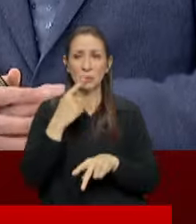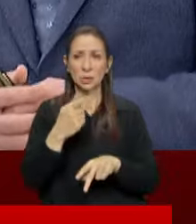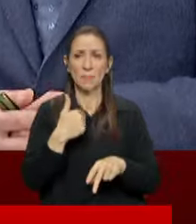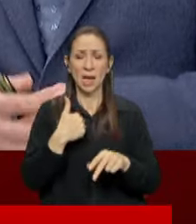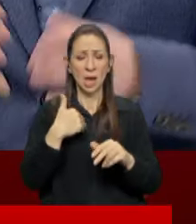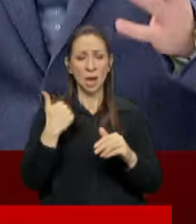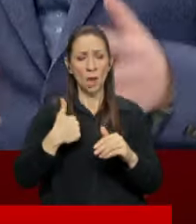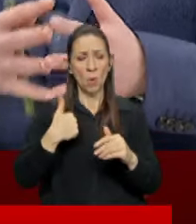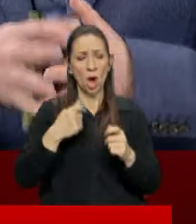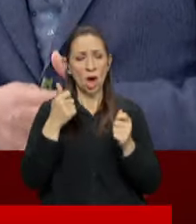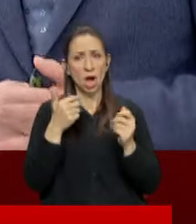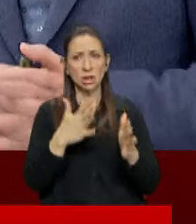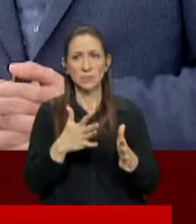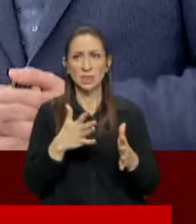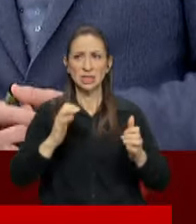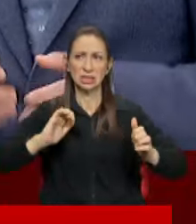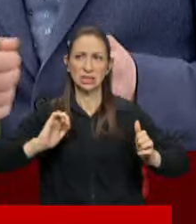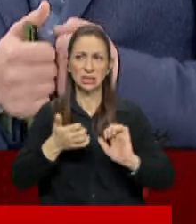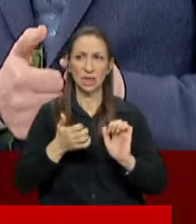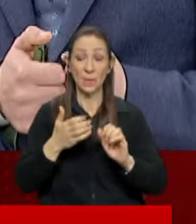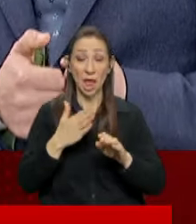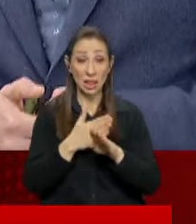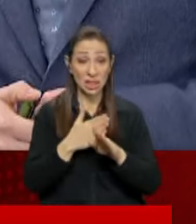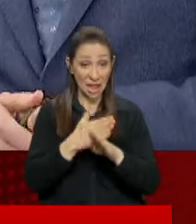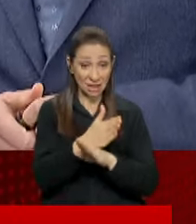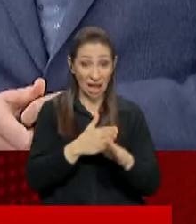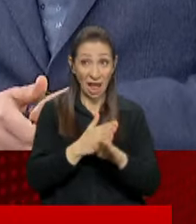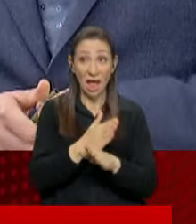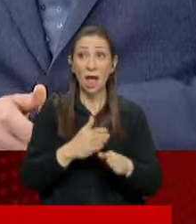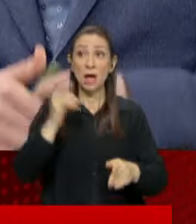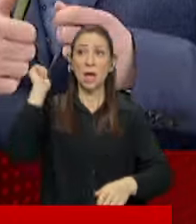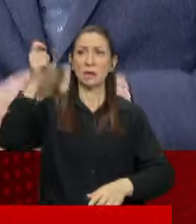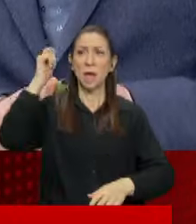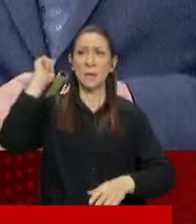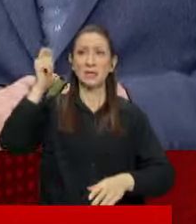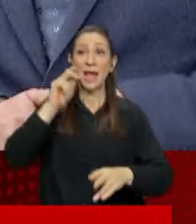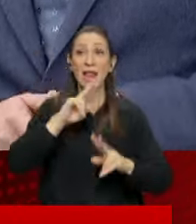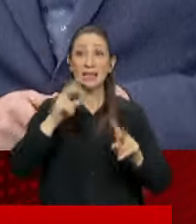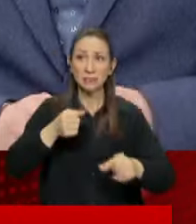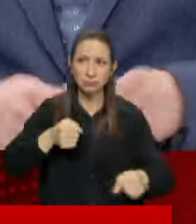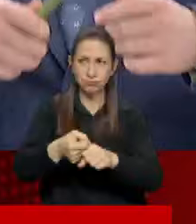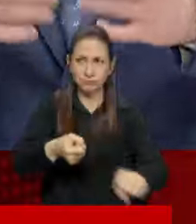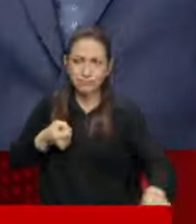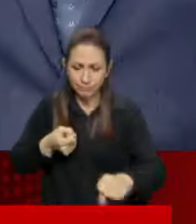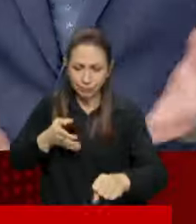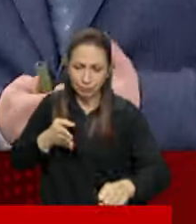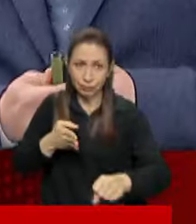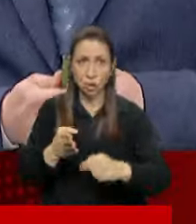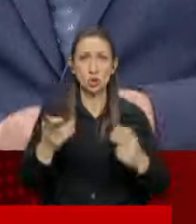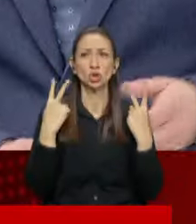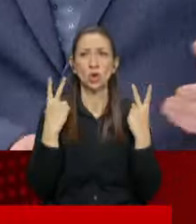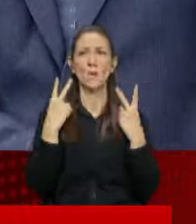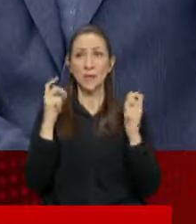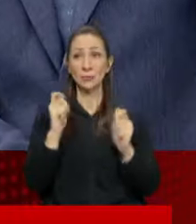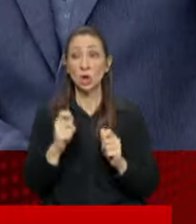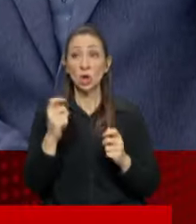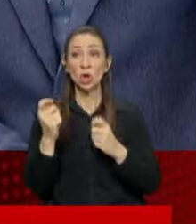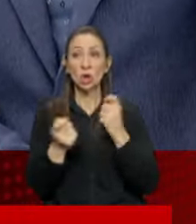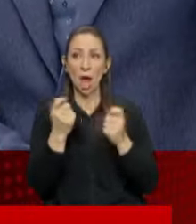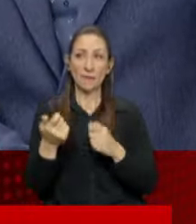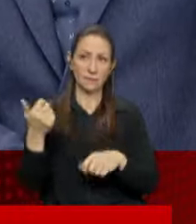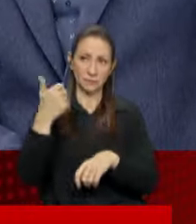kamu harcamalarını kısacağım. Elinde testereyle, miting meydanlarında elektrikli testereyle şov yapmıştı aslında. Ve görev